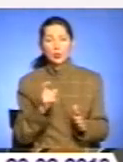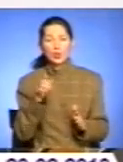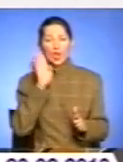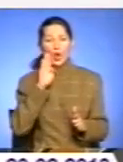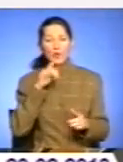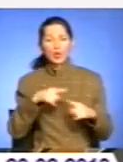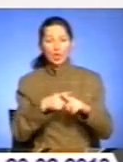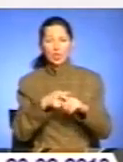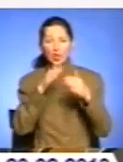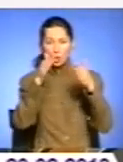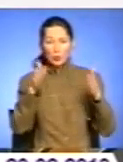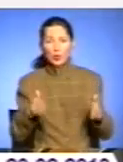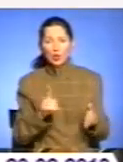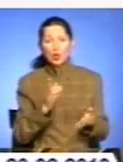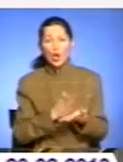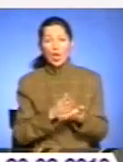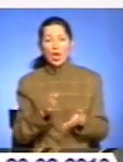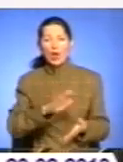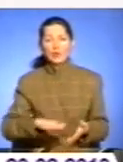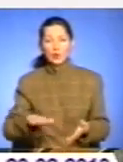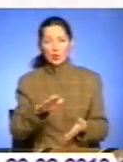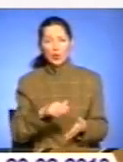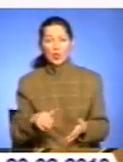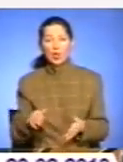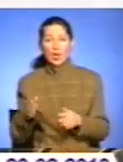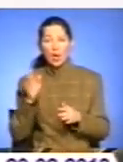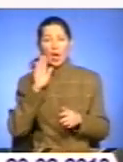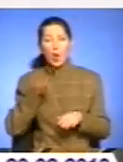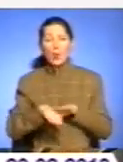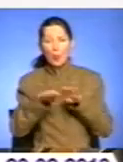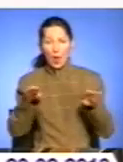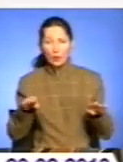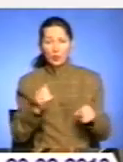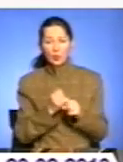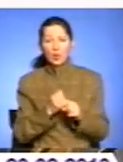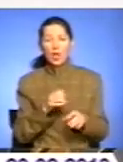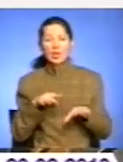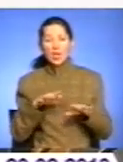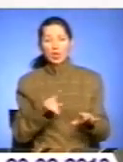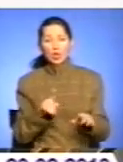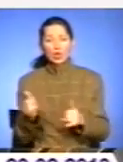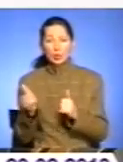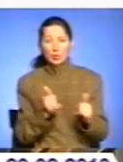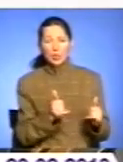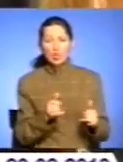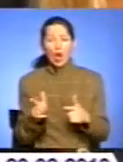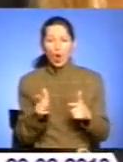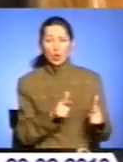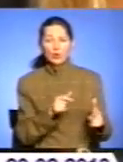в зоні можливих паводку, льодоходу та повені. Вжити необхідних заходів для забезпечення їх готовності до роботи в складних